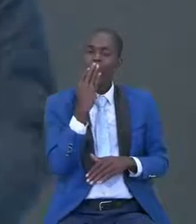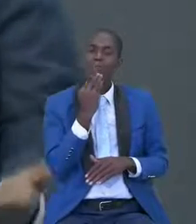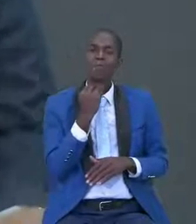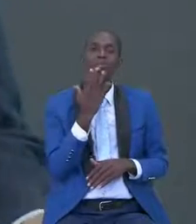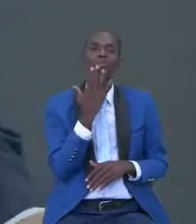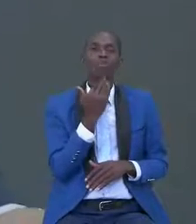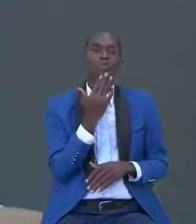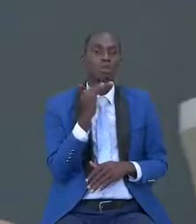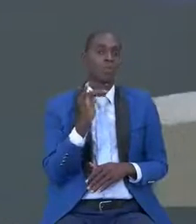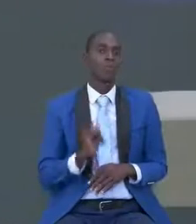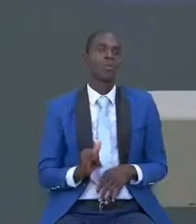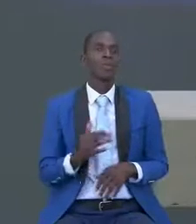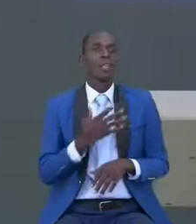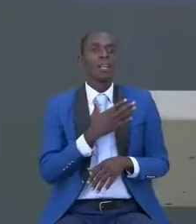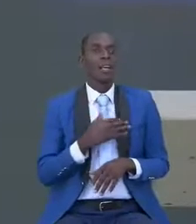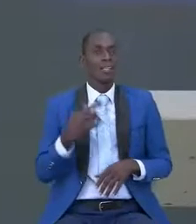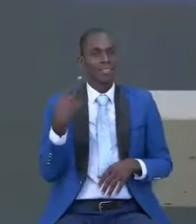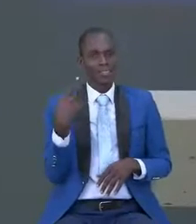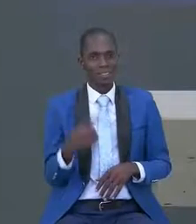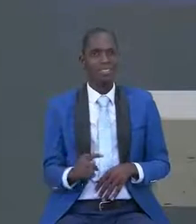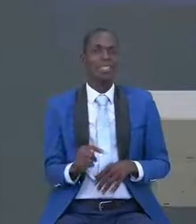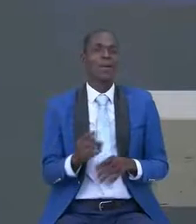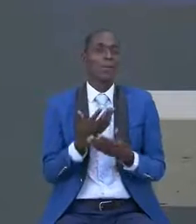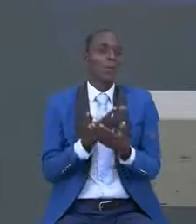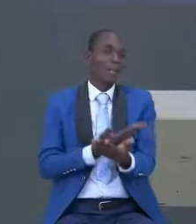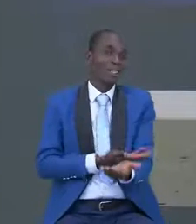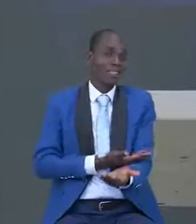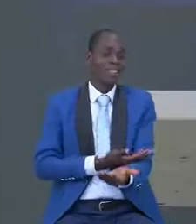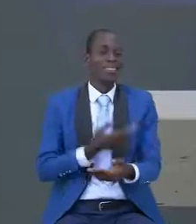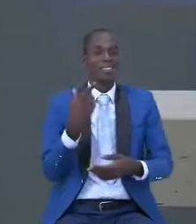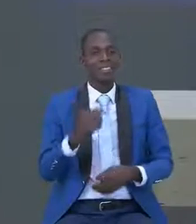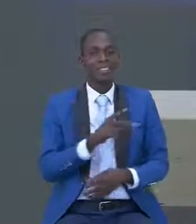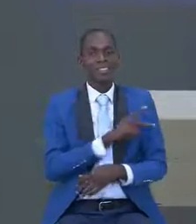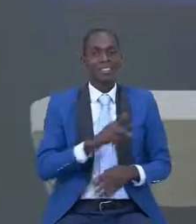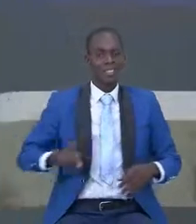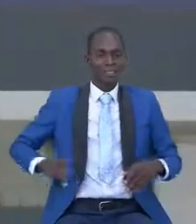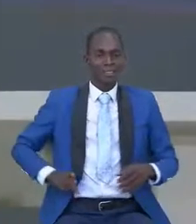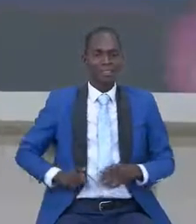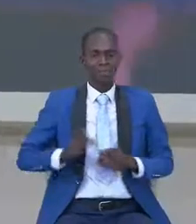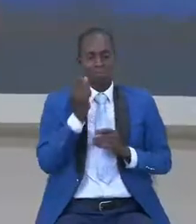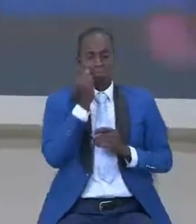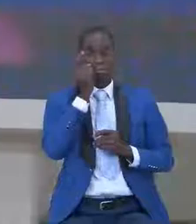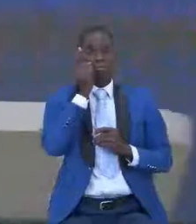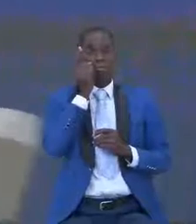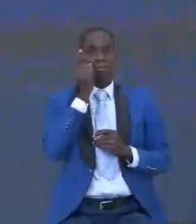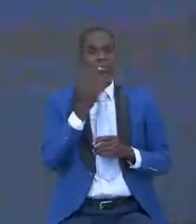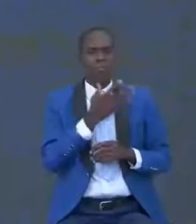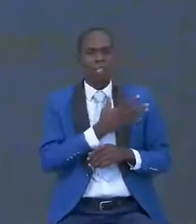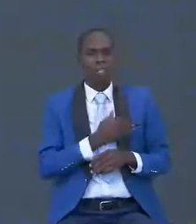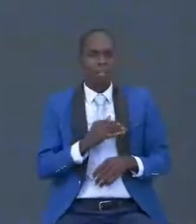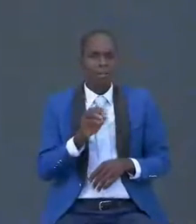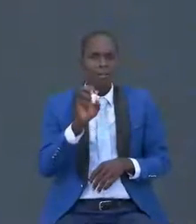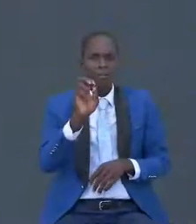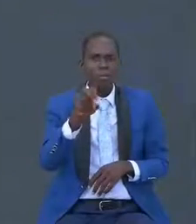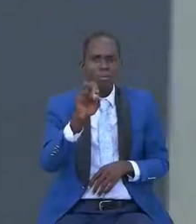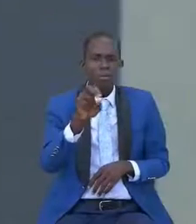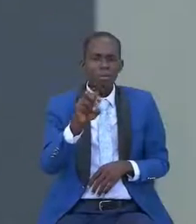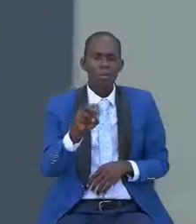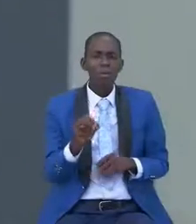profondément. Et le matin, le roi s'est levé et il est venu et a dit avec une